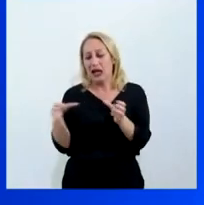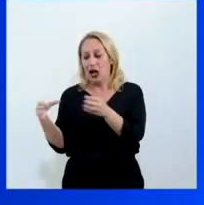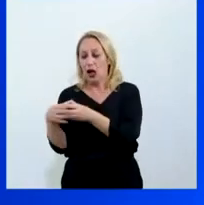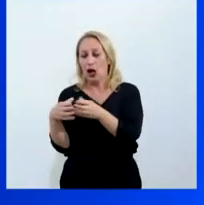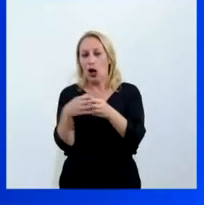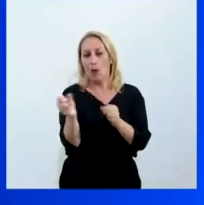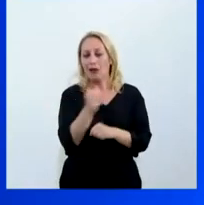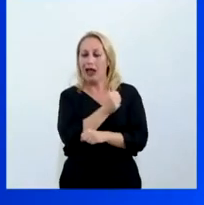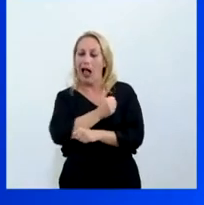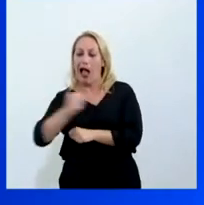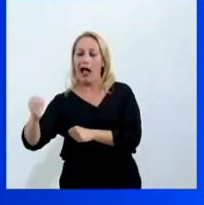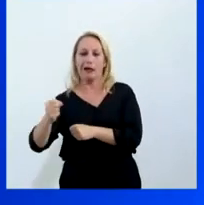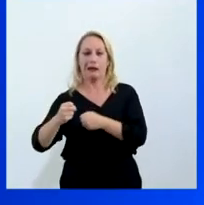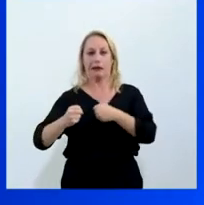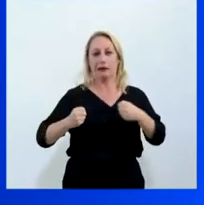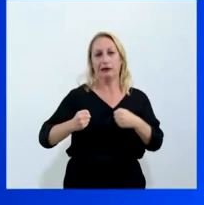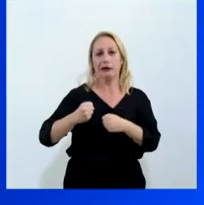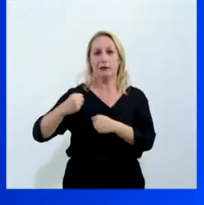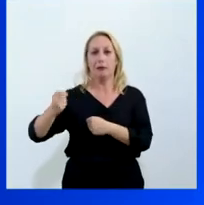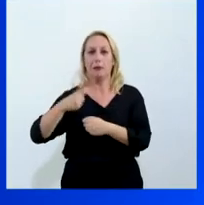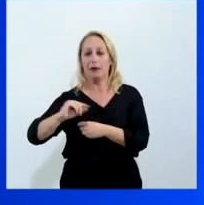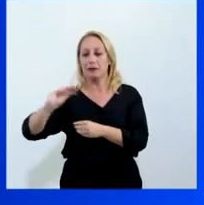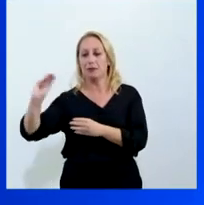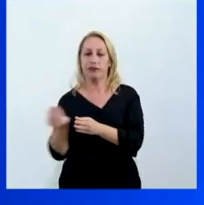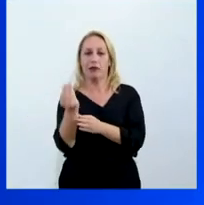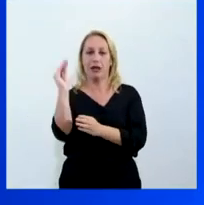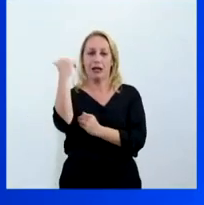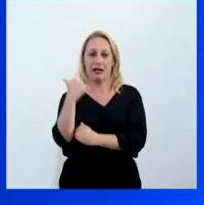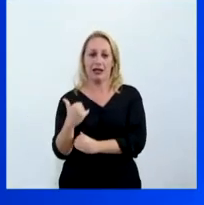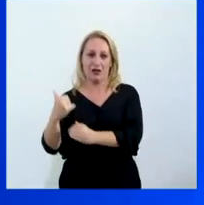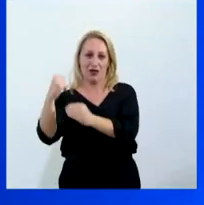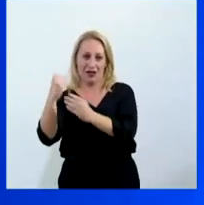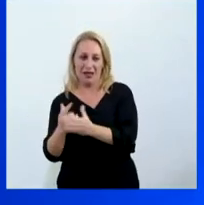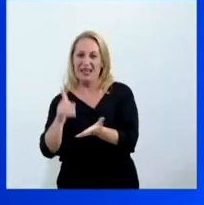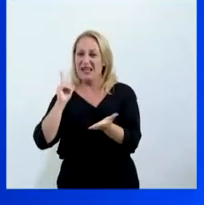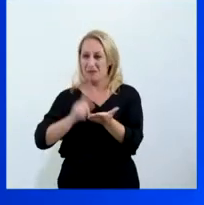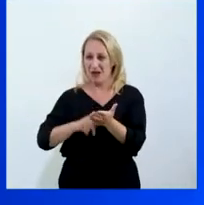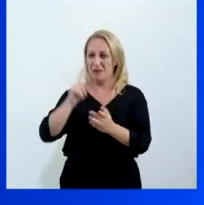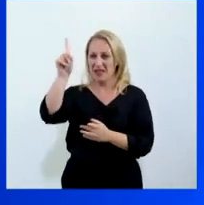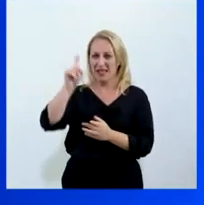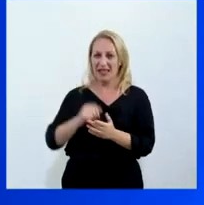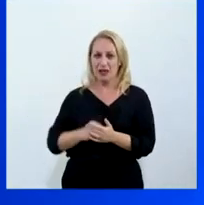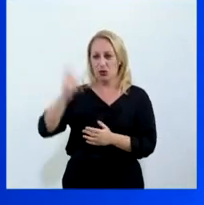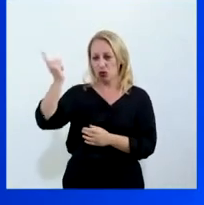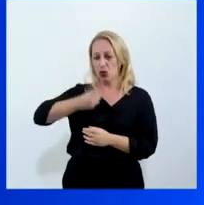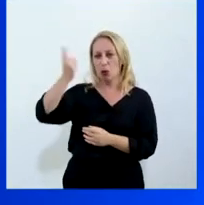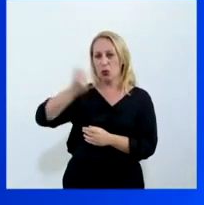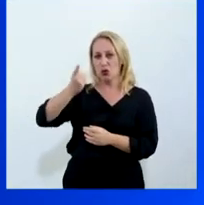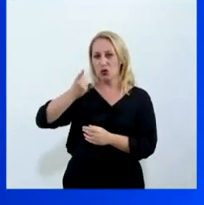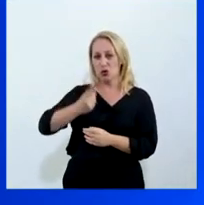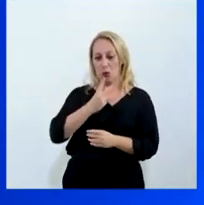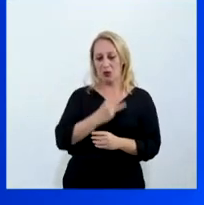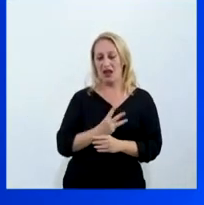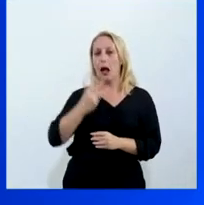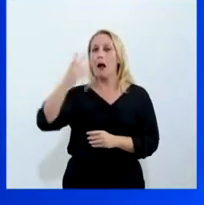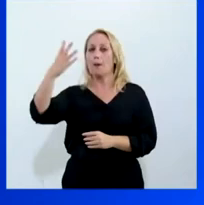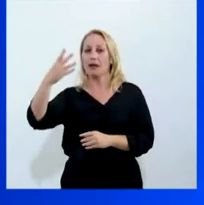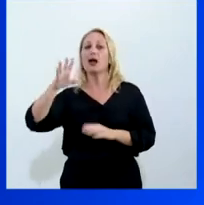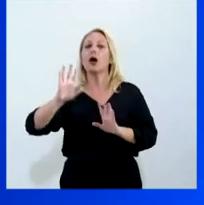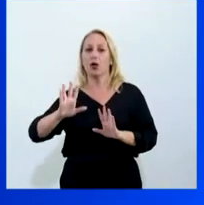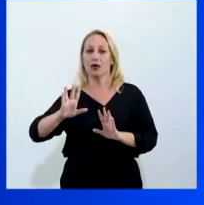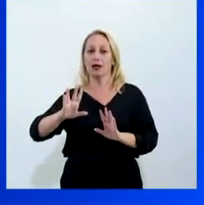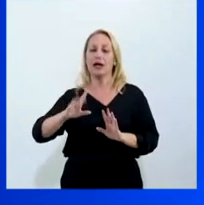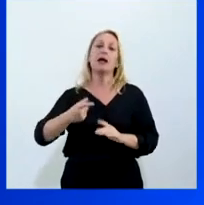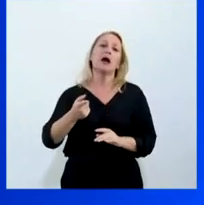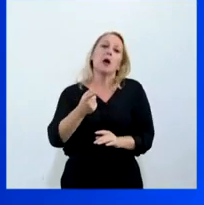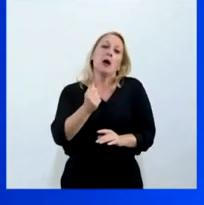κόμματα ή κομματίδια τα οποία εισήλθαν στη Βουλή είναι η αύξηση του ποσοστού εισόδου τους στο Κοινοβούλιο. Πιστεύω ότι η ίδια η ζωή θα